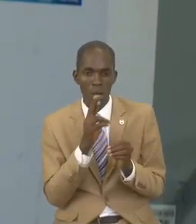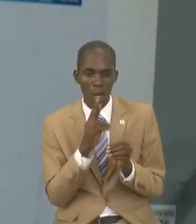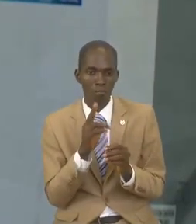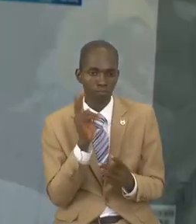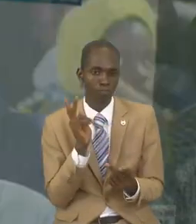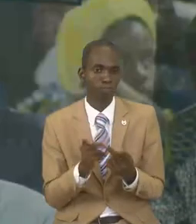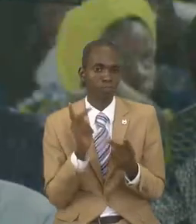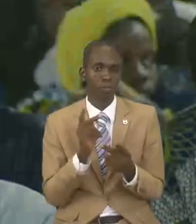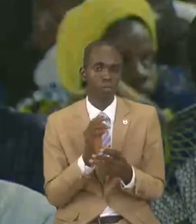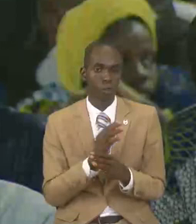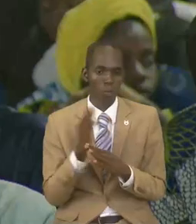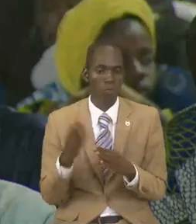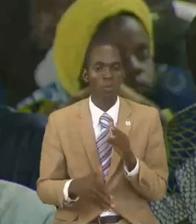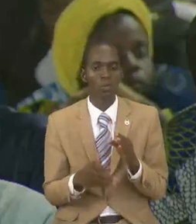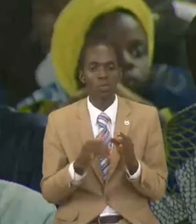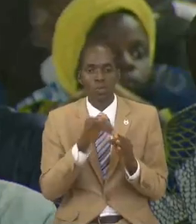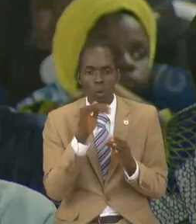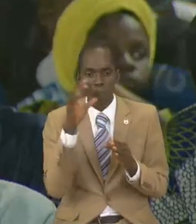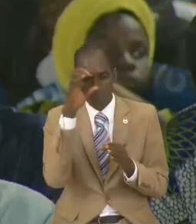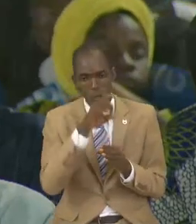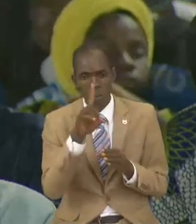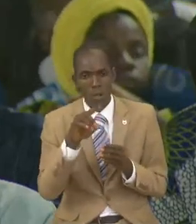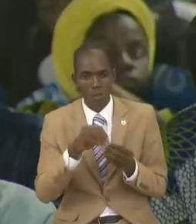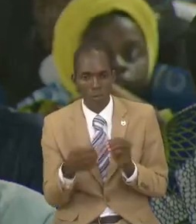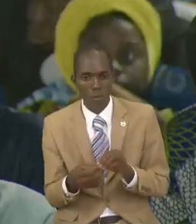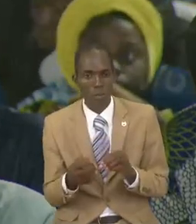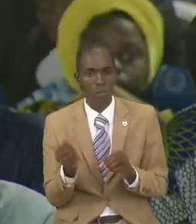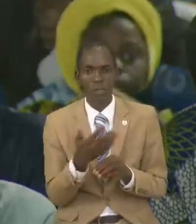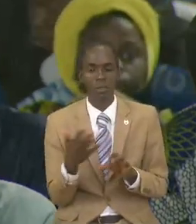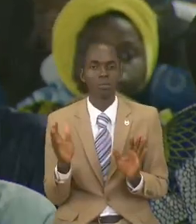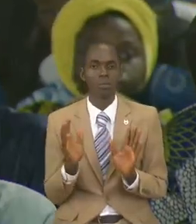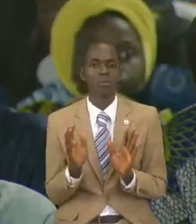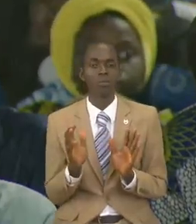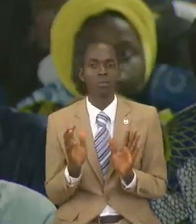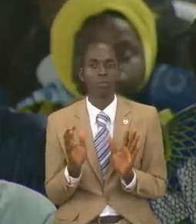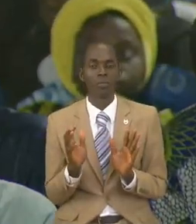Donc, occupons-nous rapidement de ceux-là qui ont donné leur vie au Seigneur.